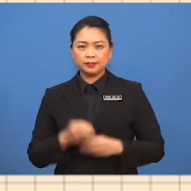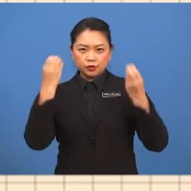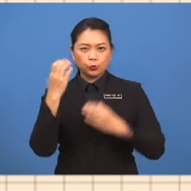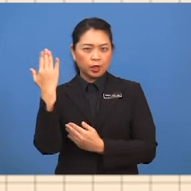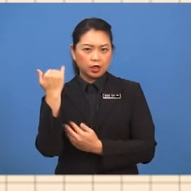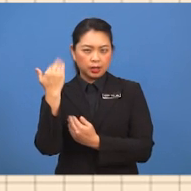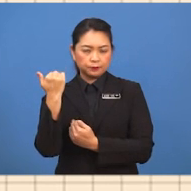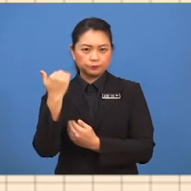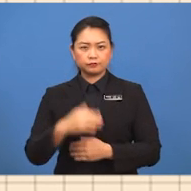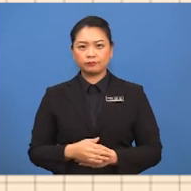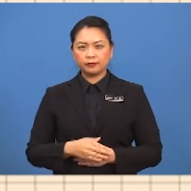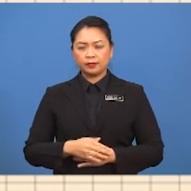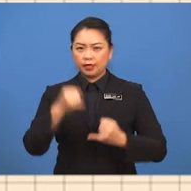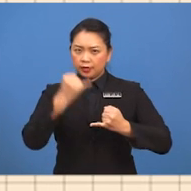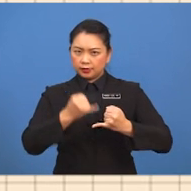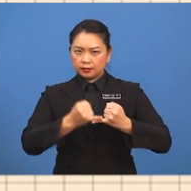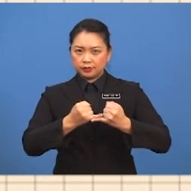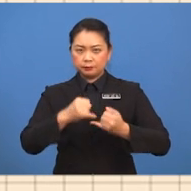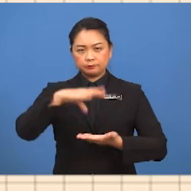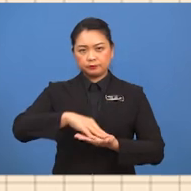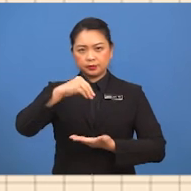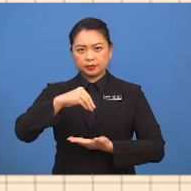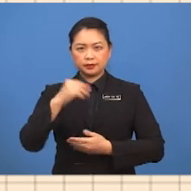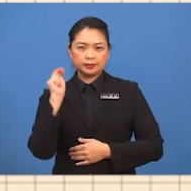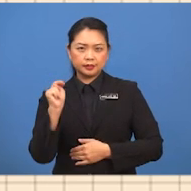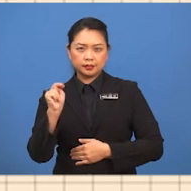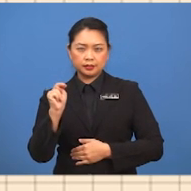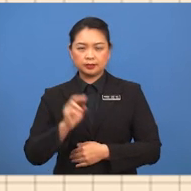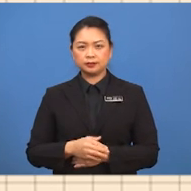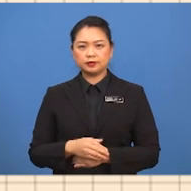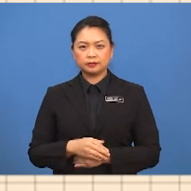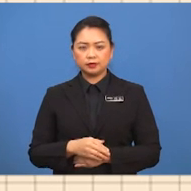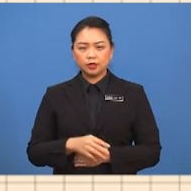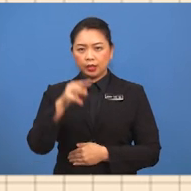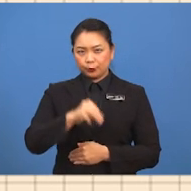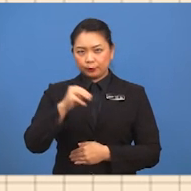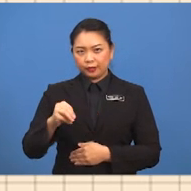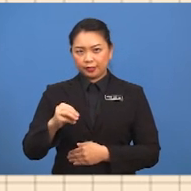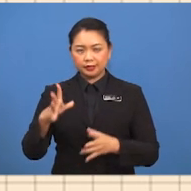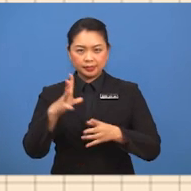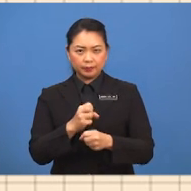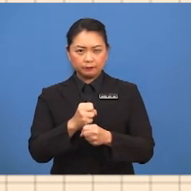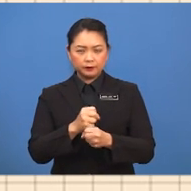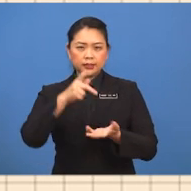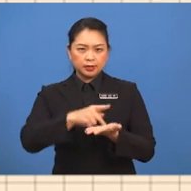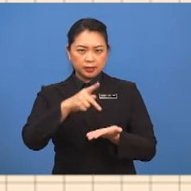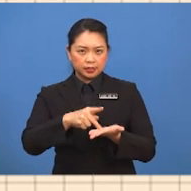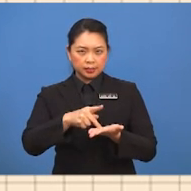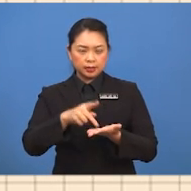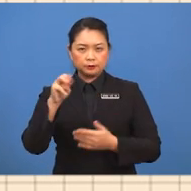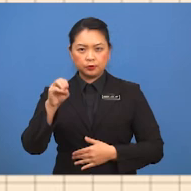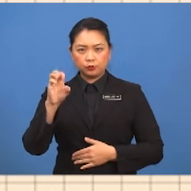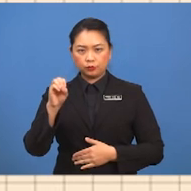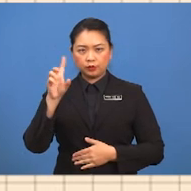Cikgu berharap pada akhir sesi pembelajaran nanti, murid-murid dapat mengira mod,